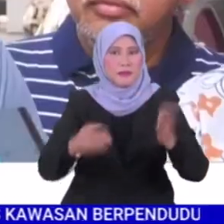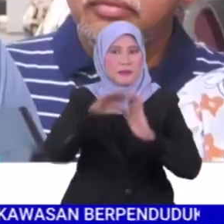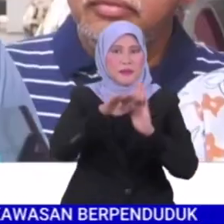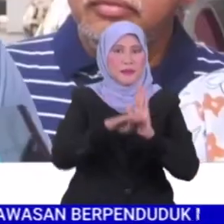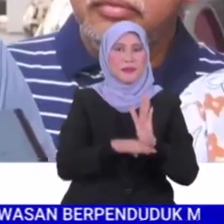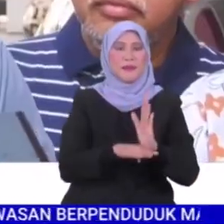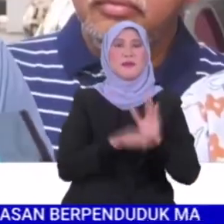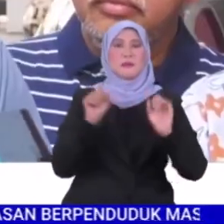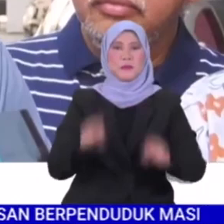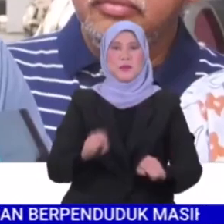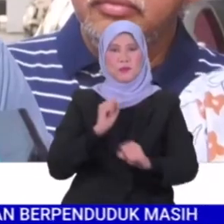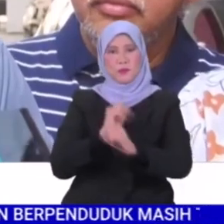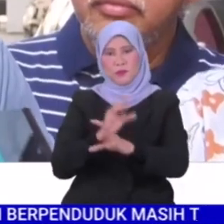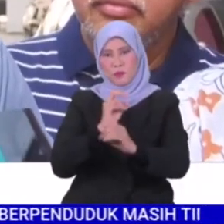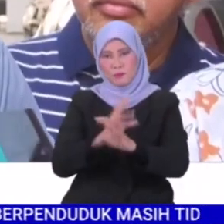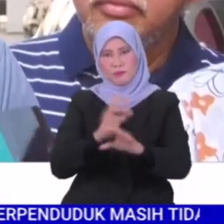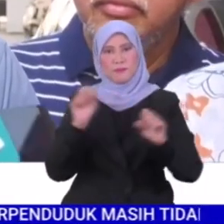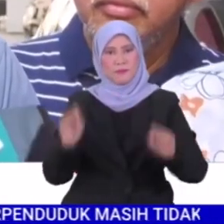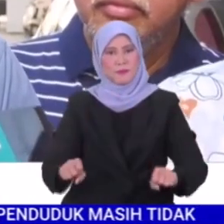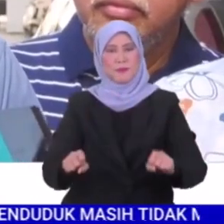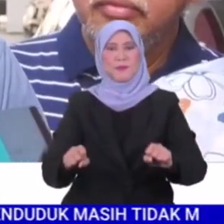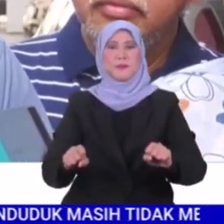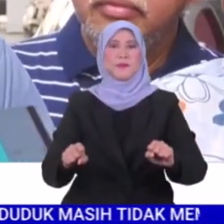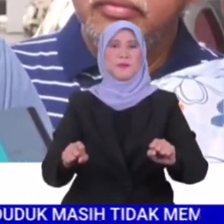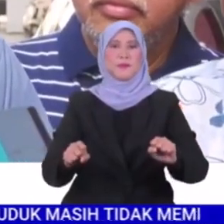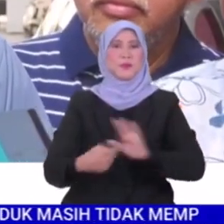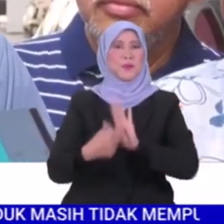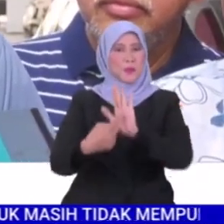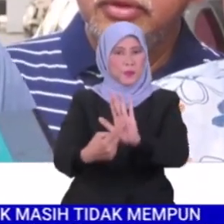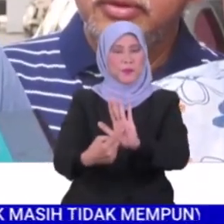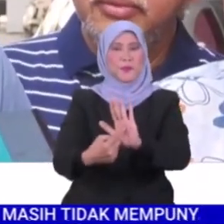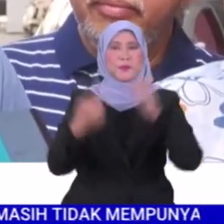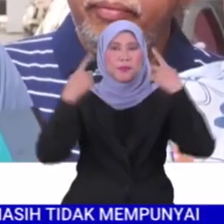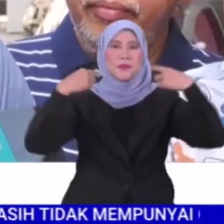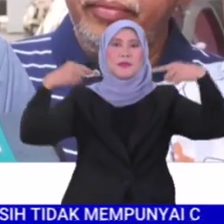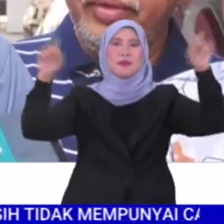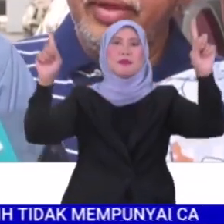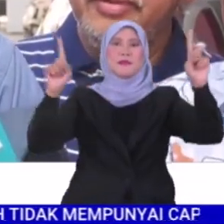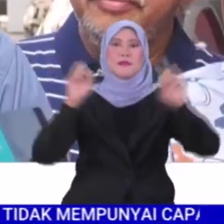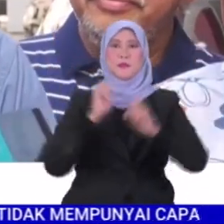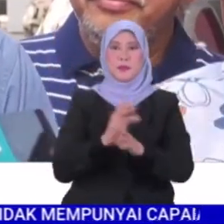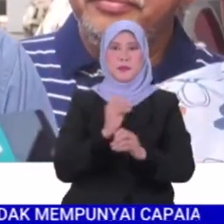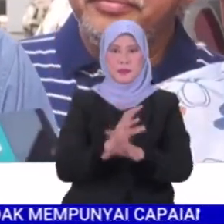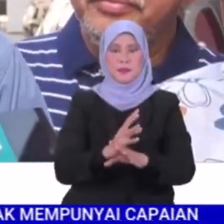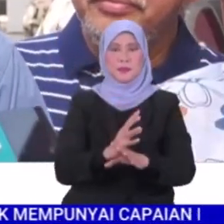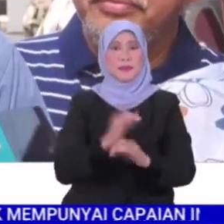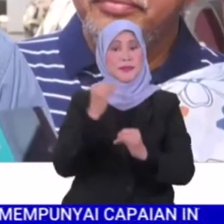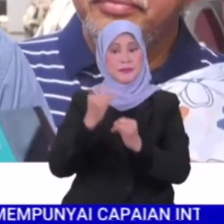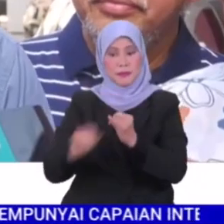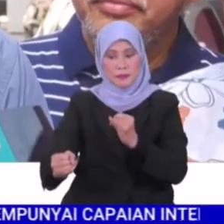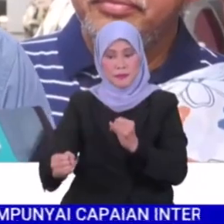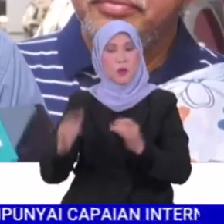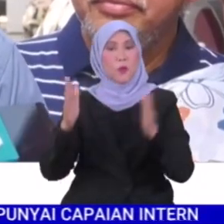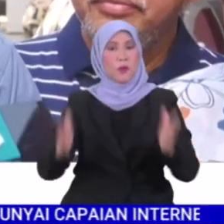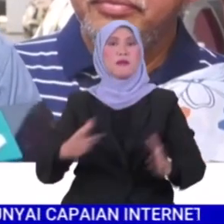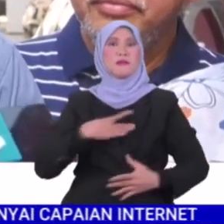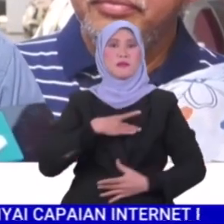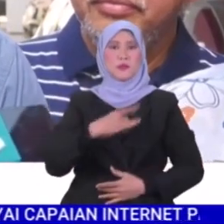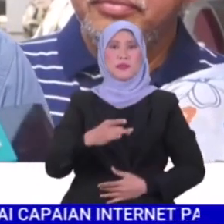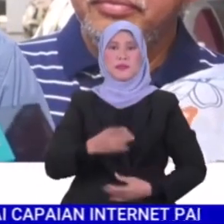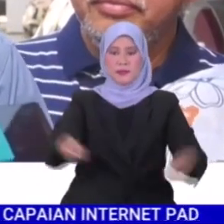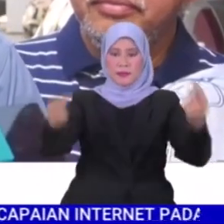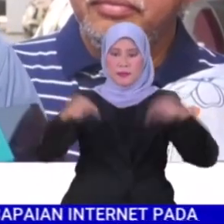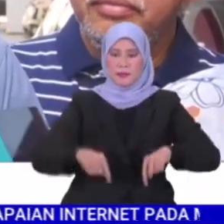menyokong menjadikan usaha kita lebih padu dan sebolehnya menjayakan usaha ini. Dan akhirnya nanti orang suka datang ke